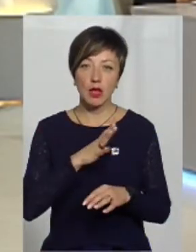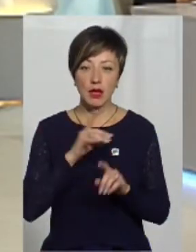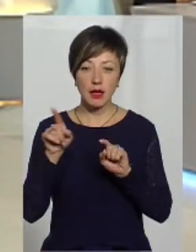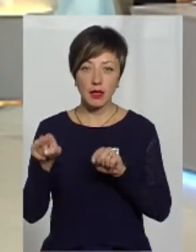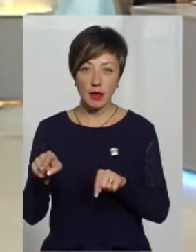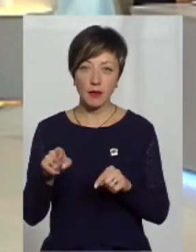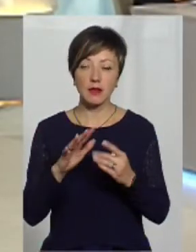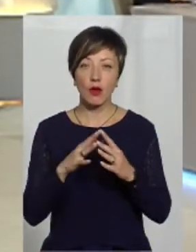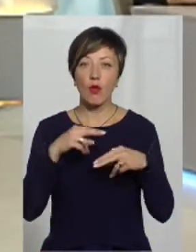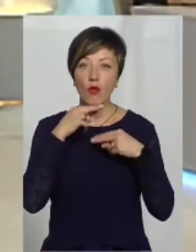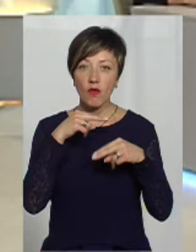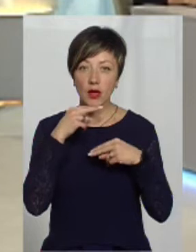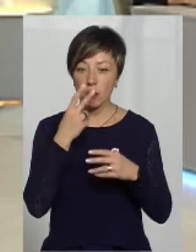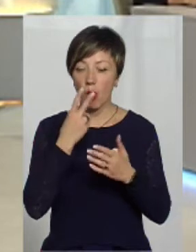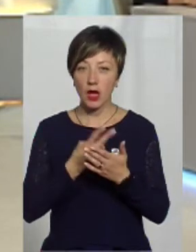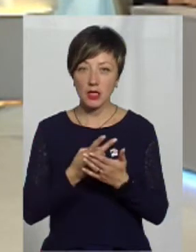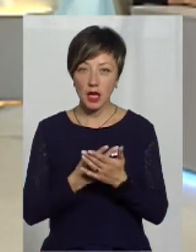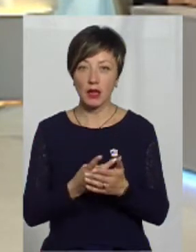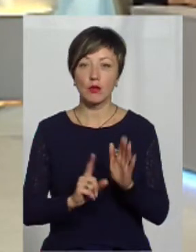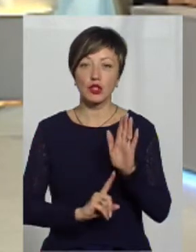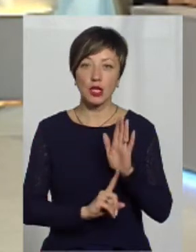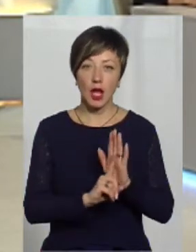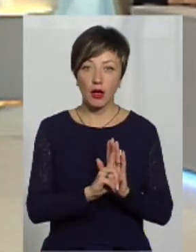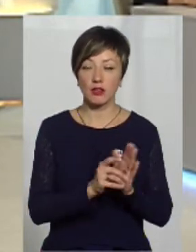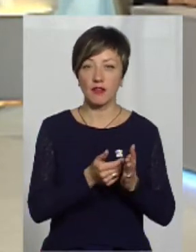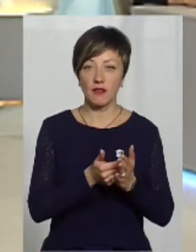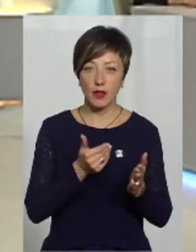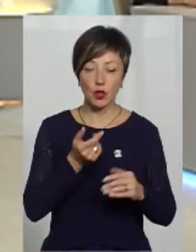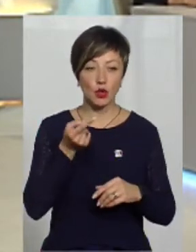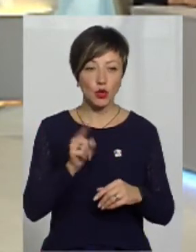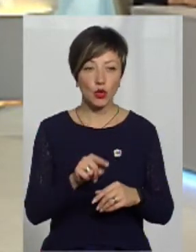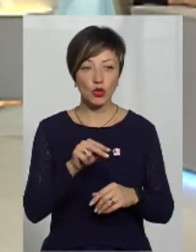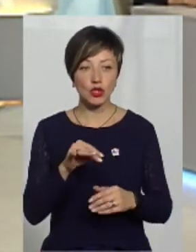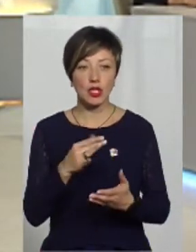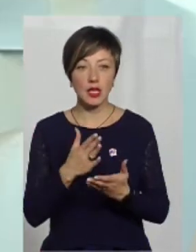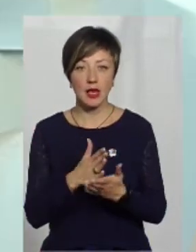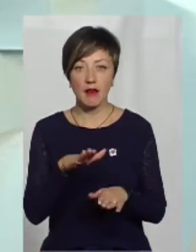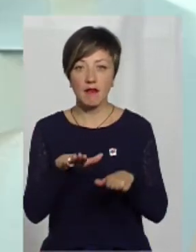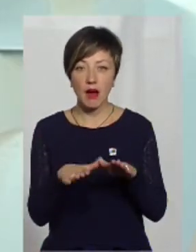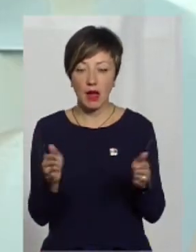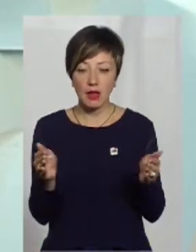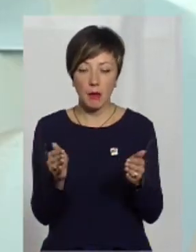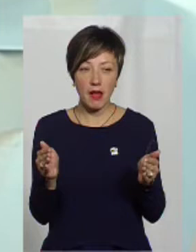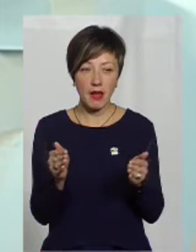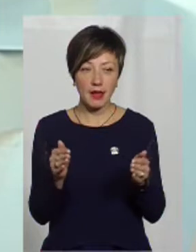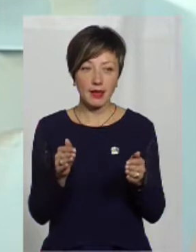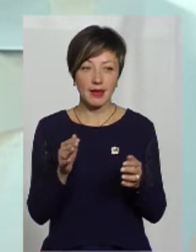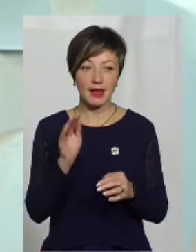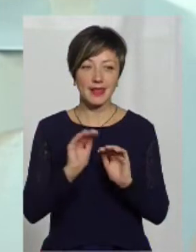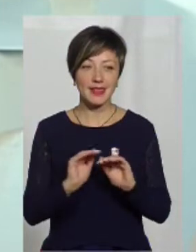пільному Олексинці і так уважно саме показали, що починаючи від того, чи є ваги для маленьких